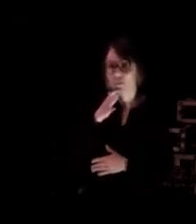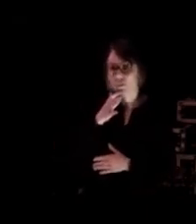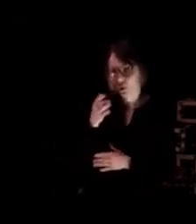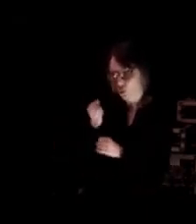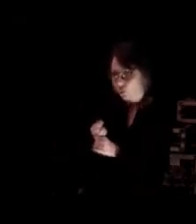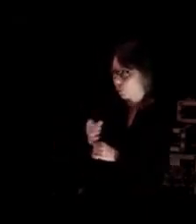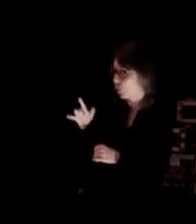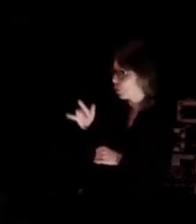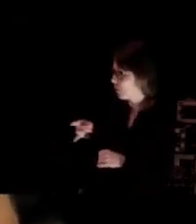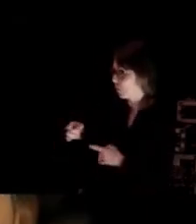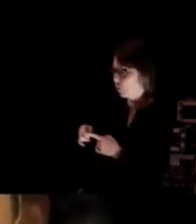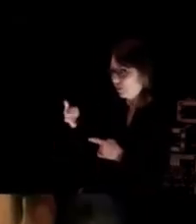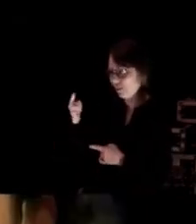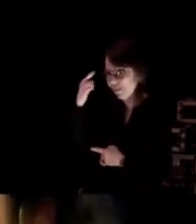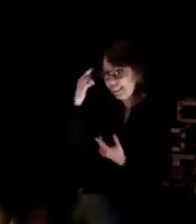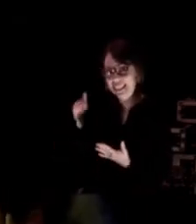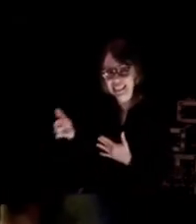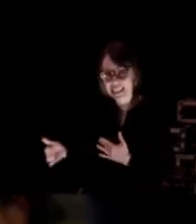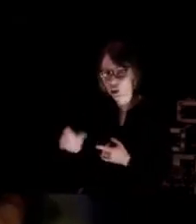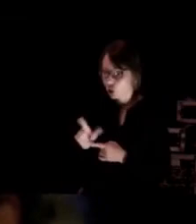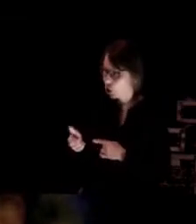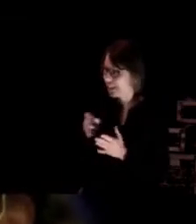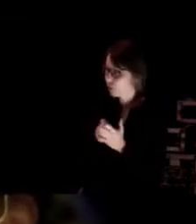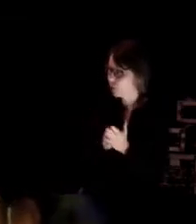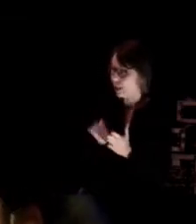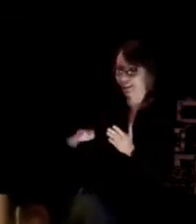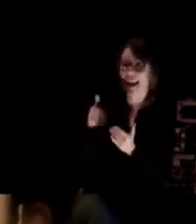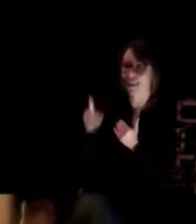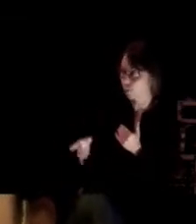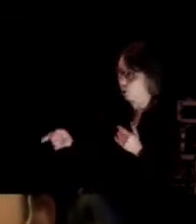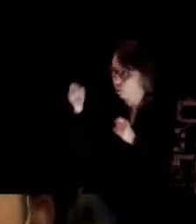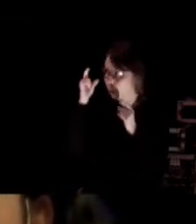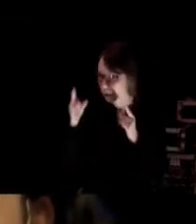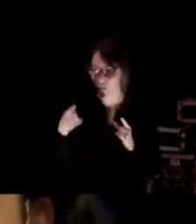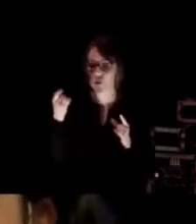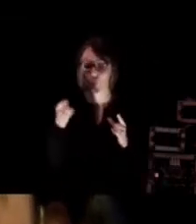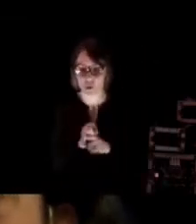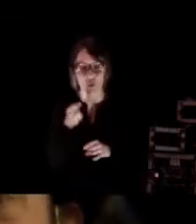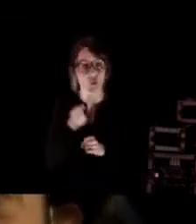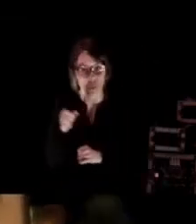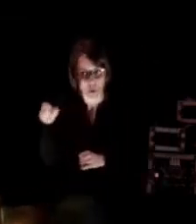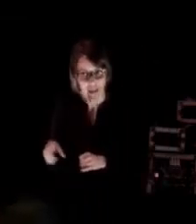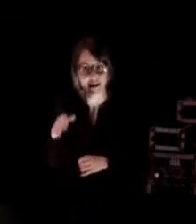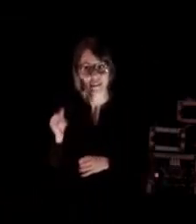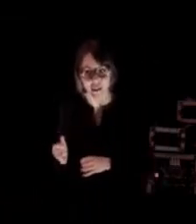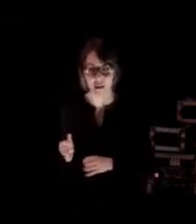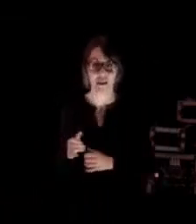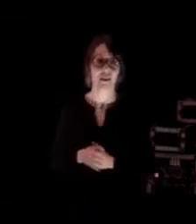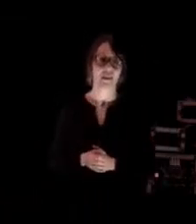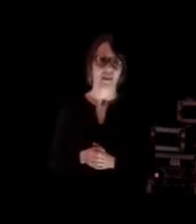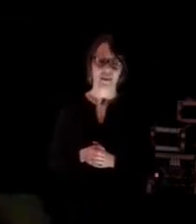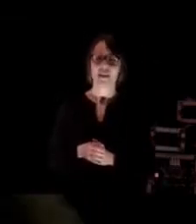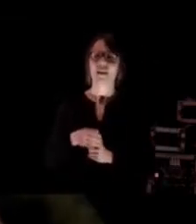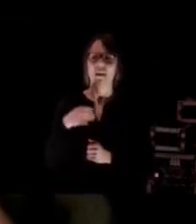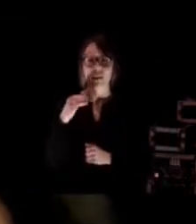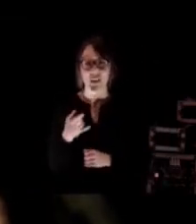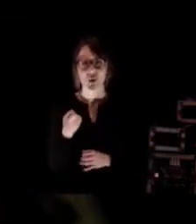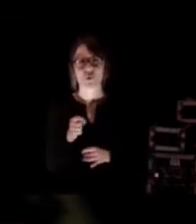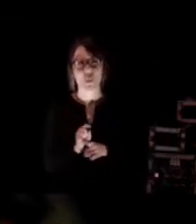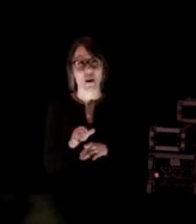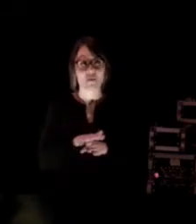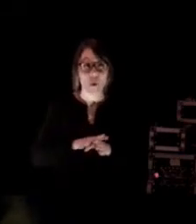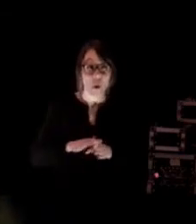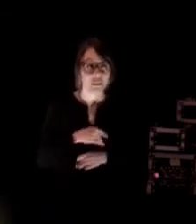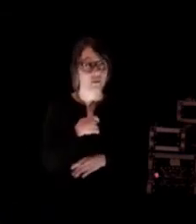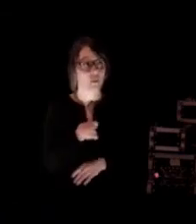sånn. Sant? For det er nok i journalen din. Etterpå har du funnet ut at noen trodde på deg. Ja, men okay. Det er noen som det føles